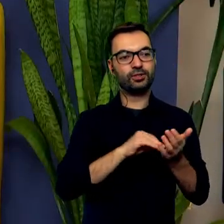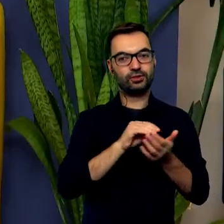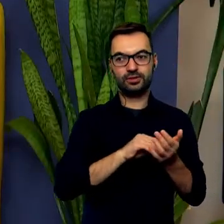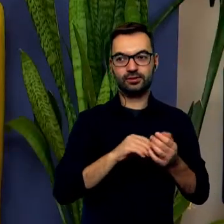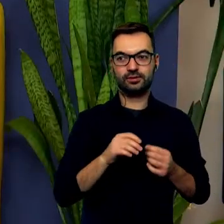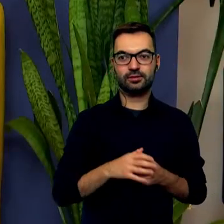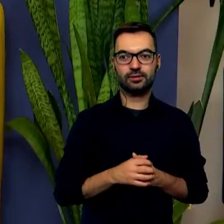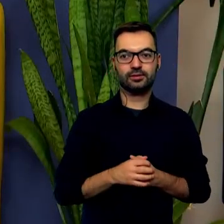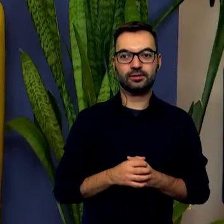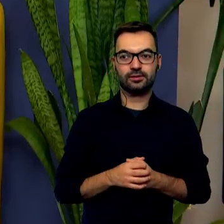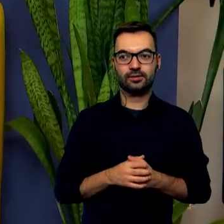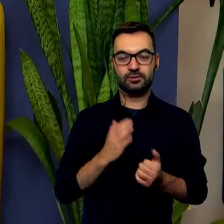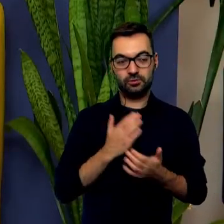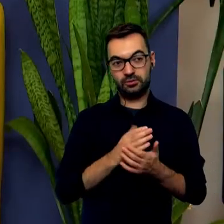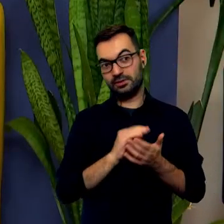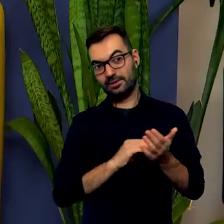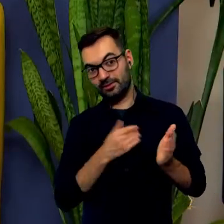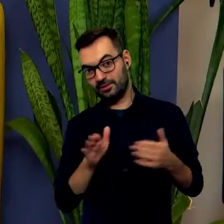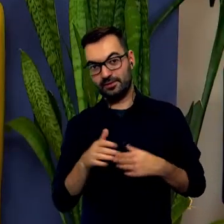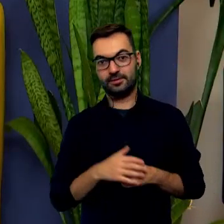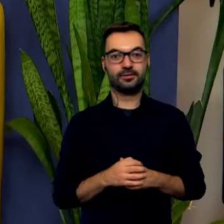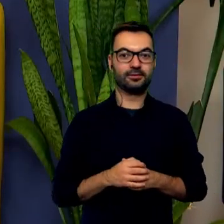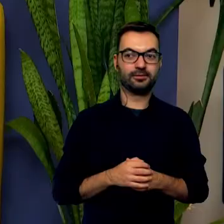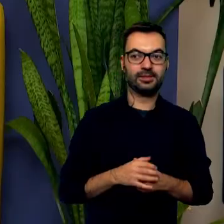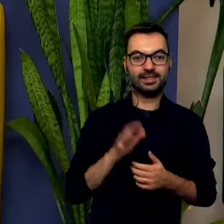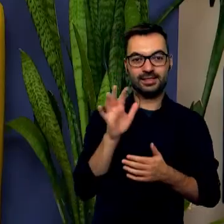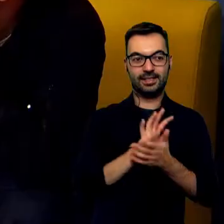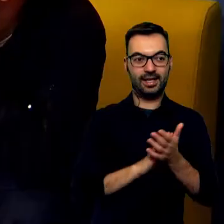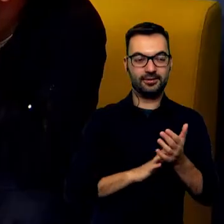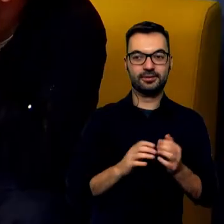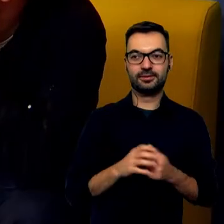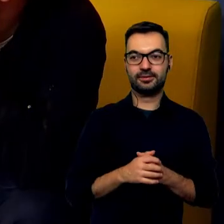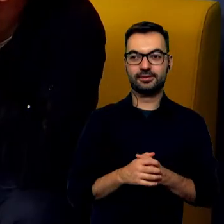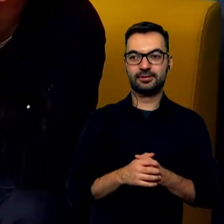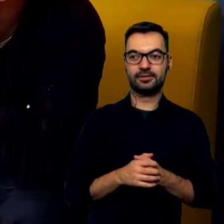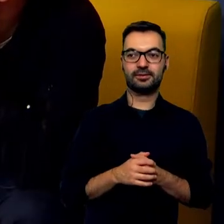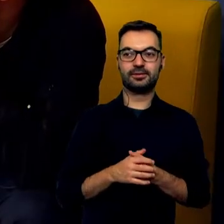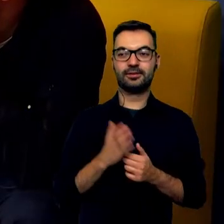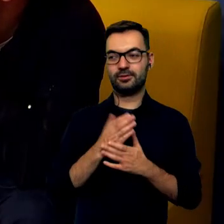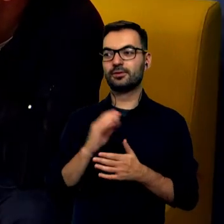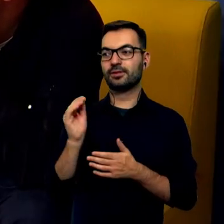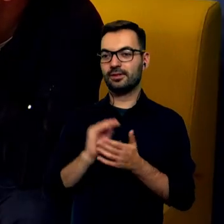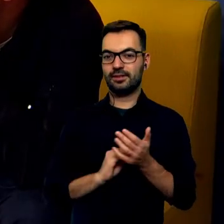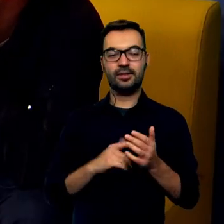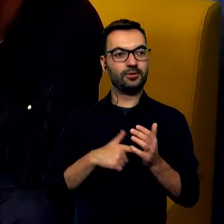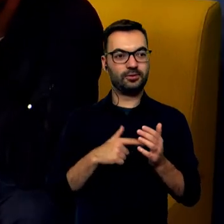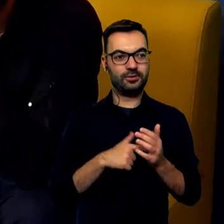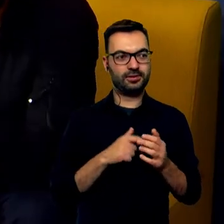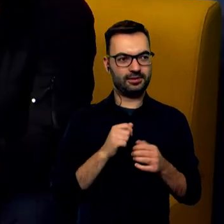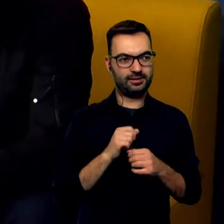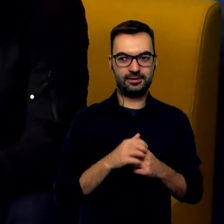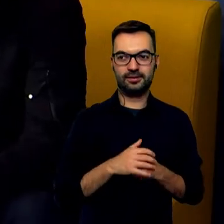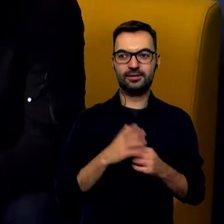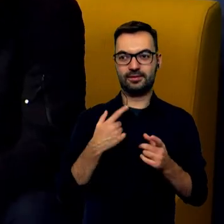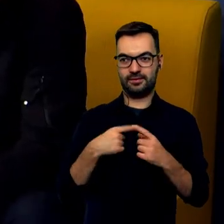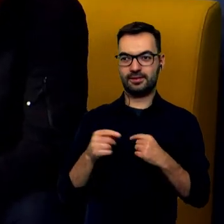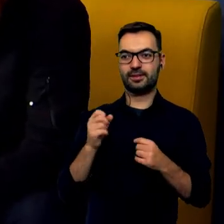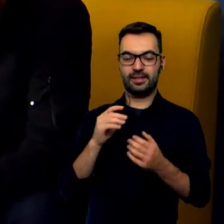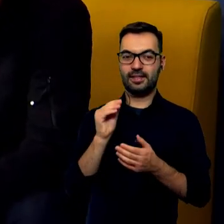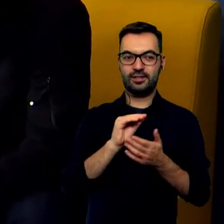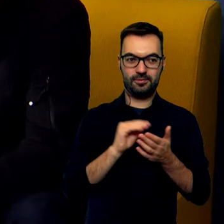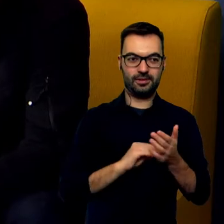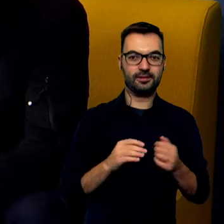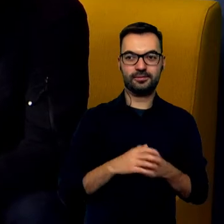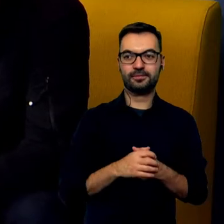piszesz? Czy już może napisałeś scenariusz? Już napisałem. Bo tu jest wysłałem, tak, bo tutaj właściwie jeszcze tak,